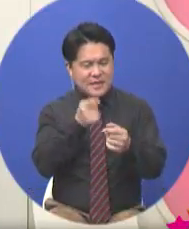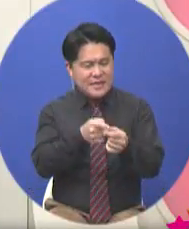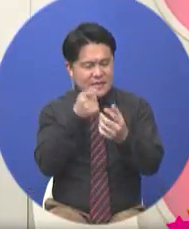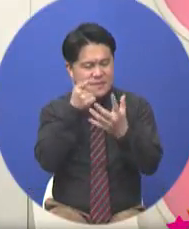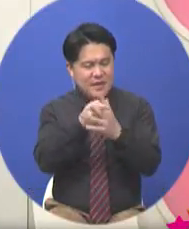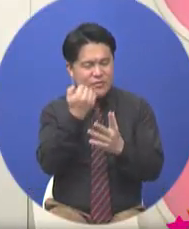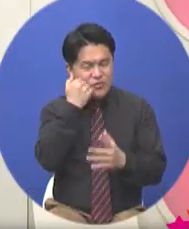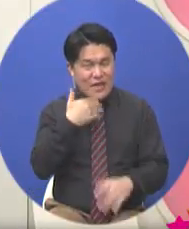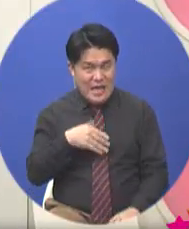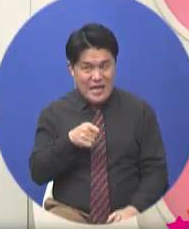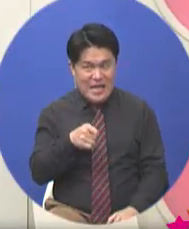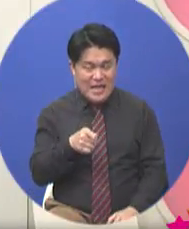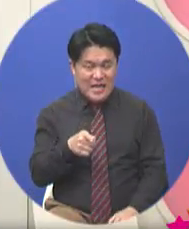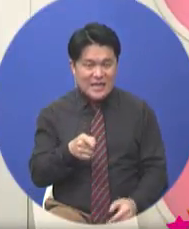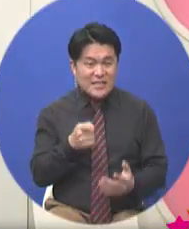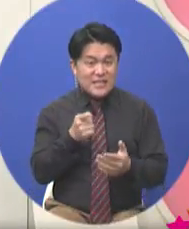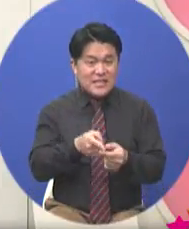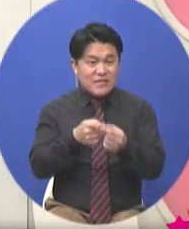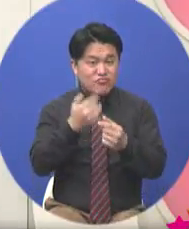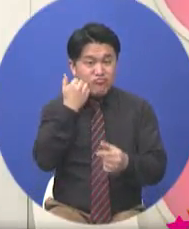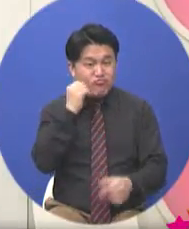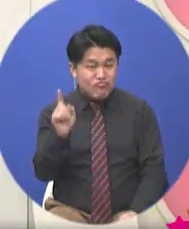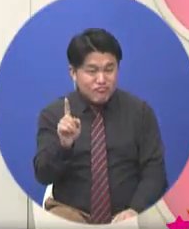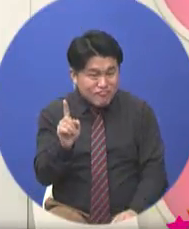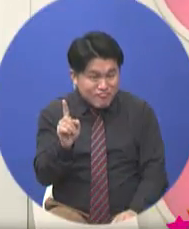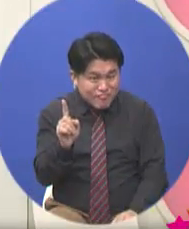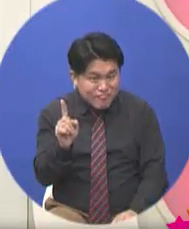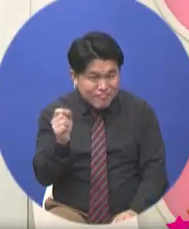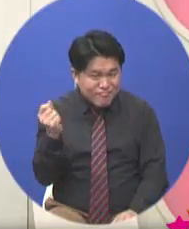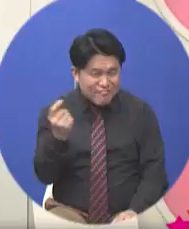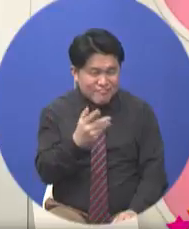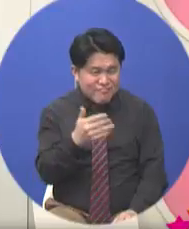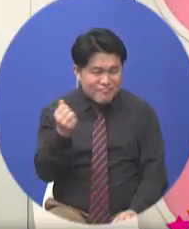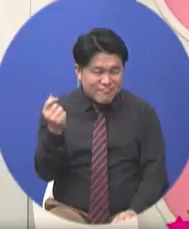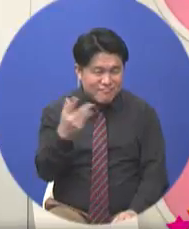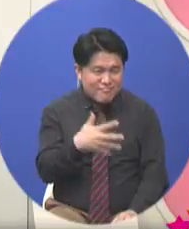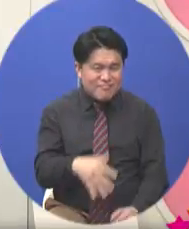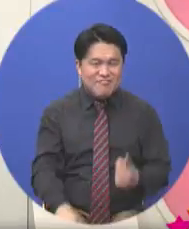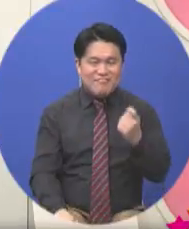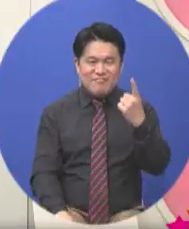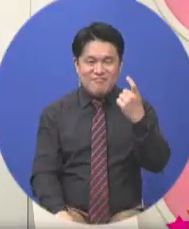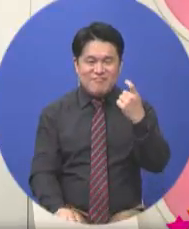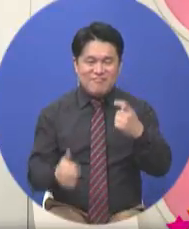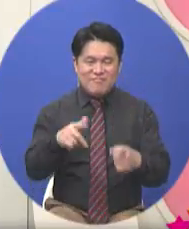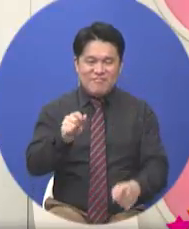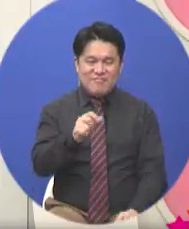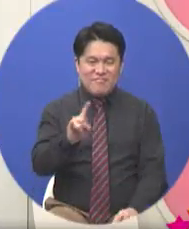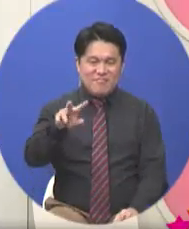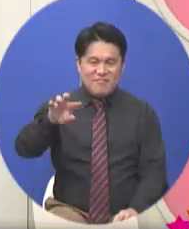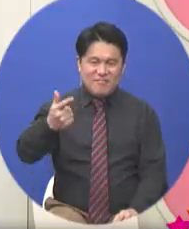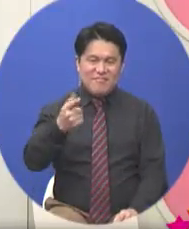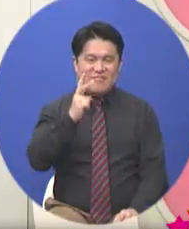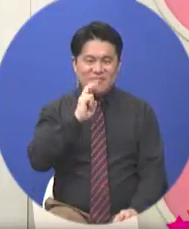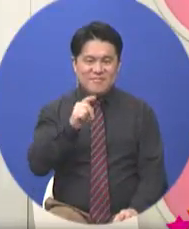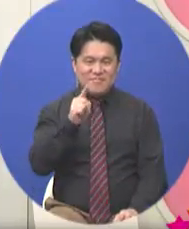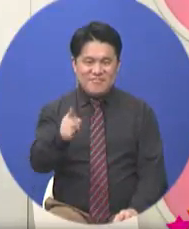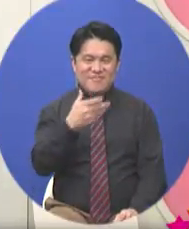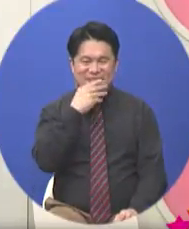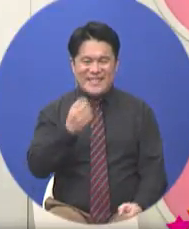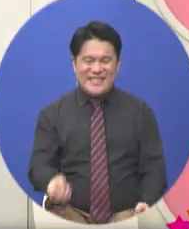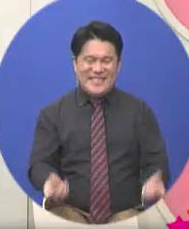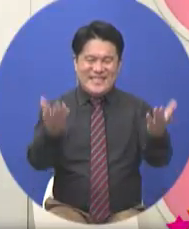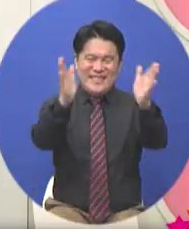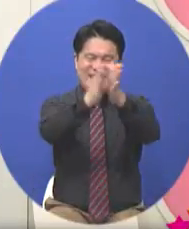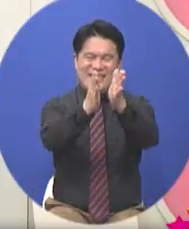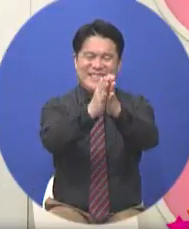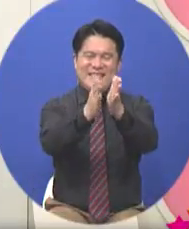장원. 장원. 오늘의 장원 참가번호 11번 정혜수님